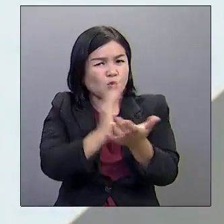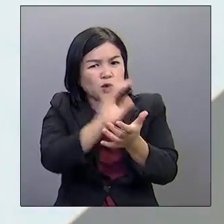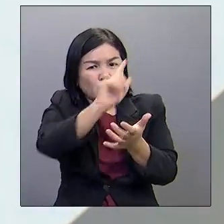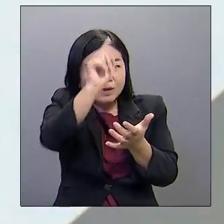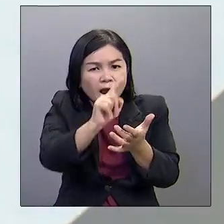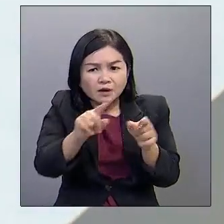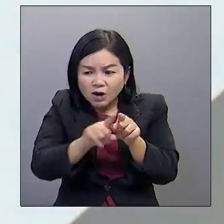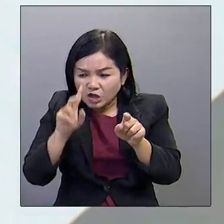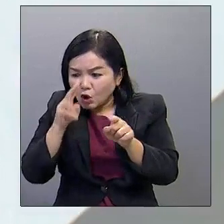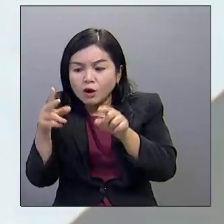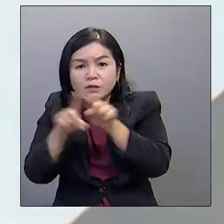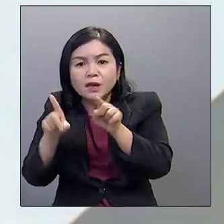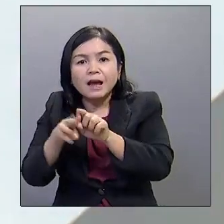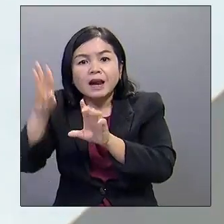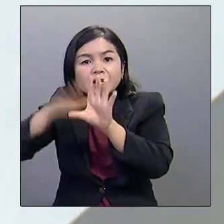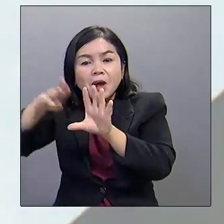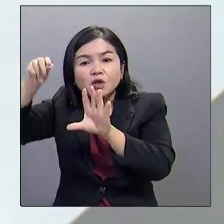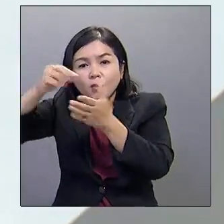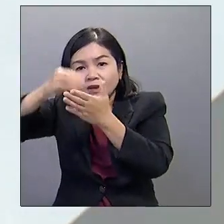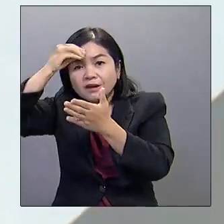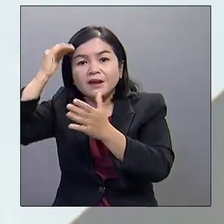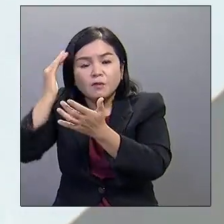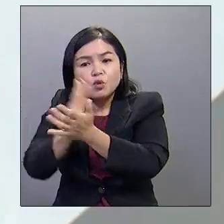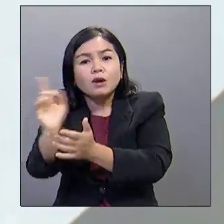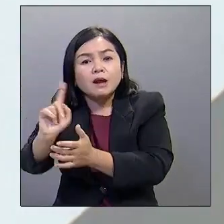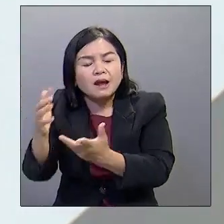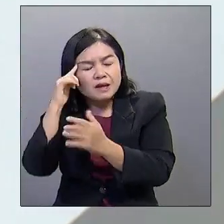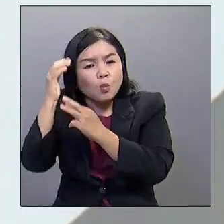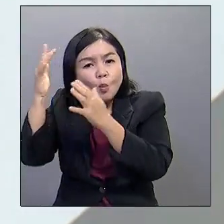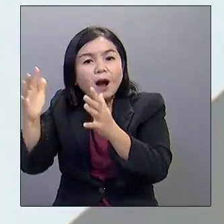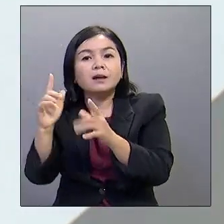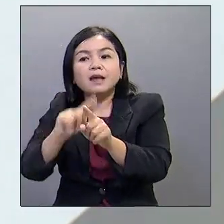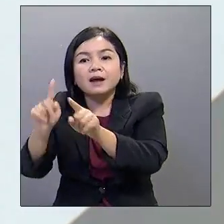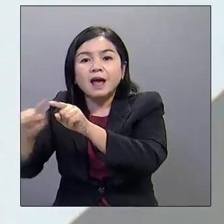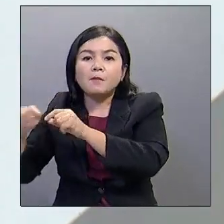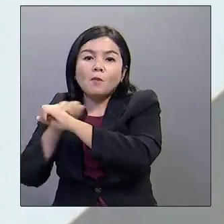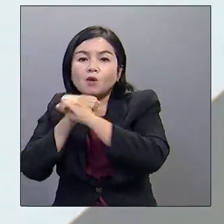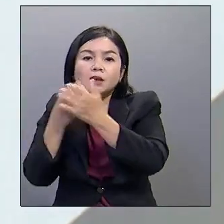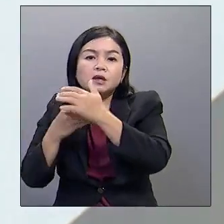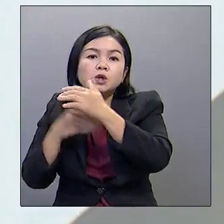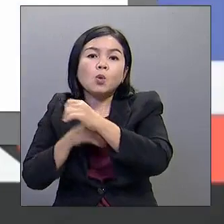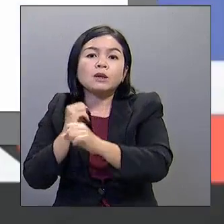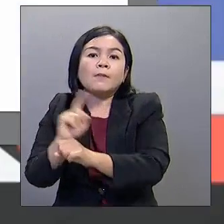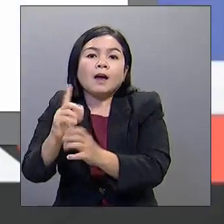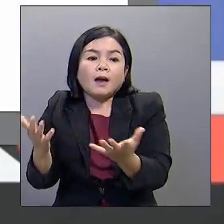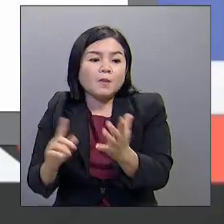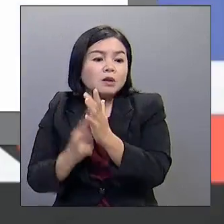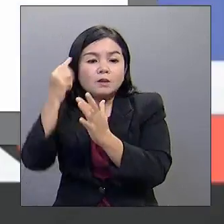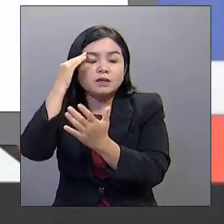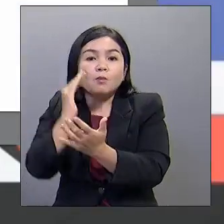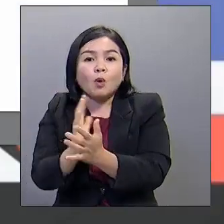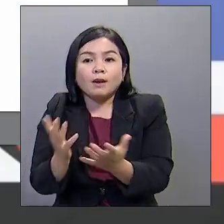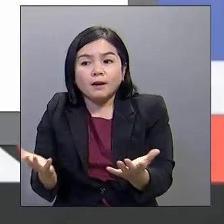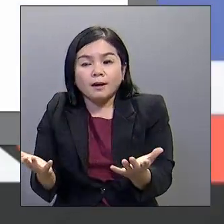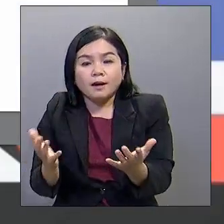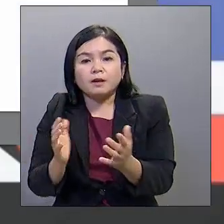บอกว่าสังคมจะเผชิญกับอะไรแล้วเราจะเหลือความหวังในการปราบปรามทุจริตได้แค่ไหนคะ หากินกับค